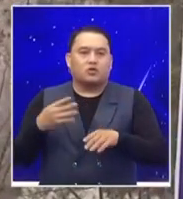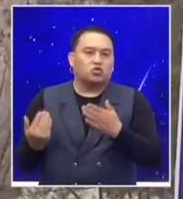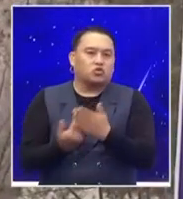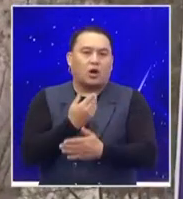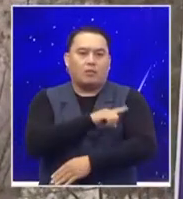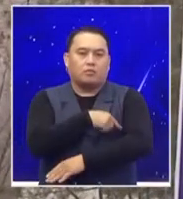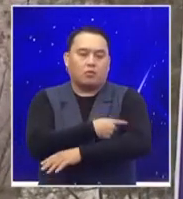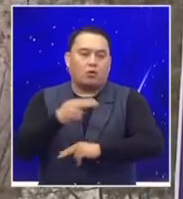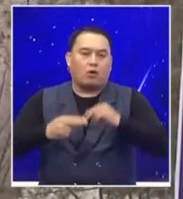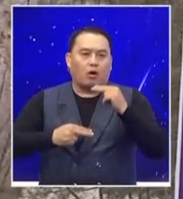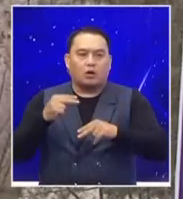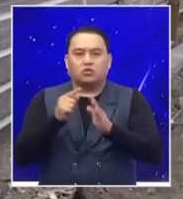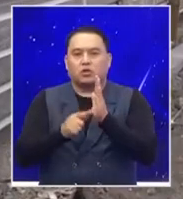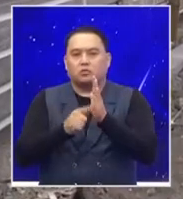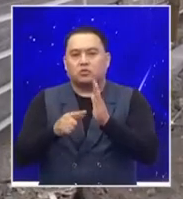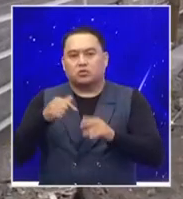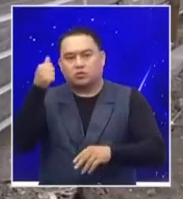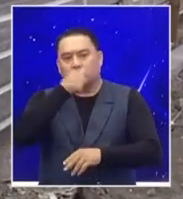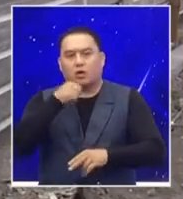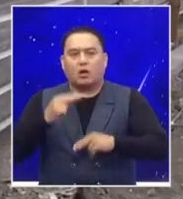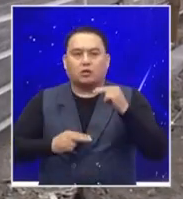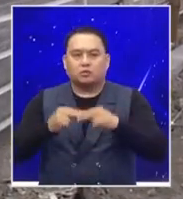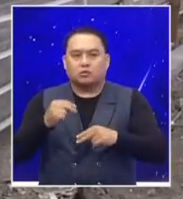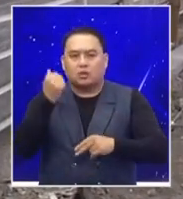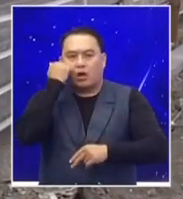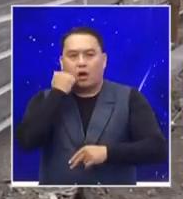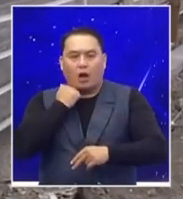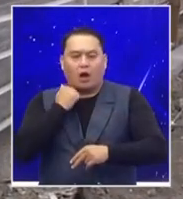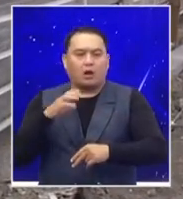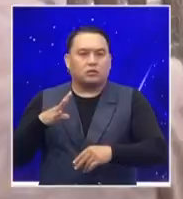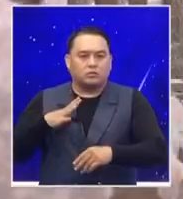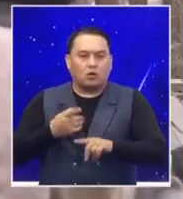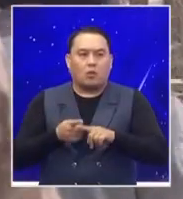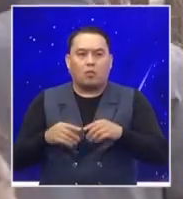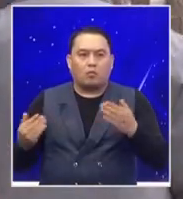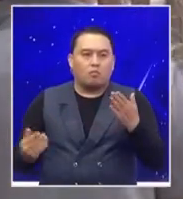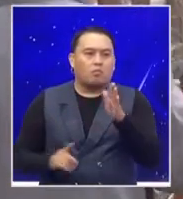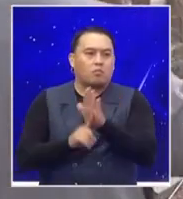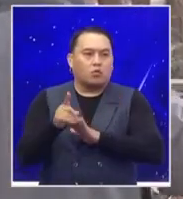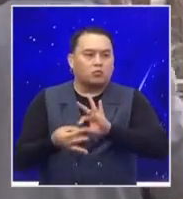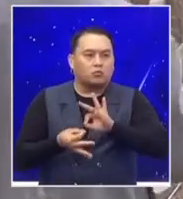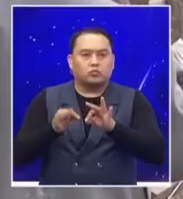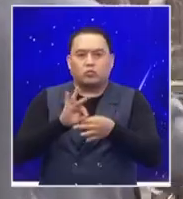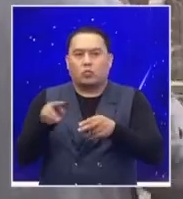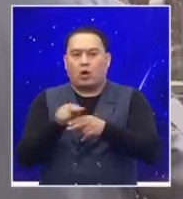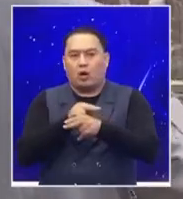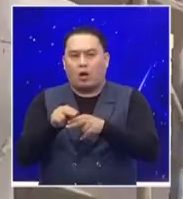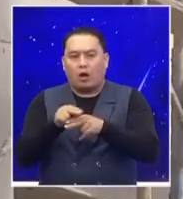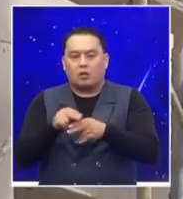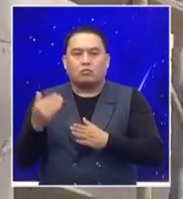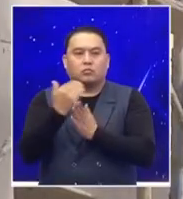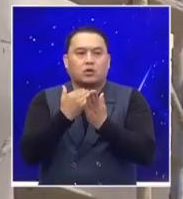жаңғырып жатыр. 1970 жылы салынған, қабырғасына қалақ тиіп көрмепті. Биыл бастан аяқ жаңартылуда. Ауыл ел